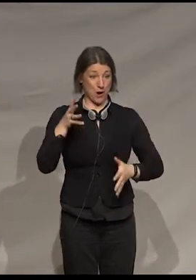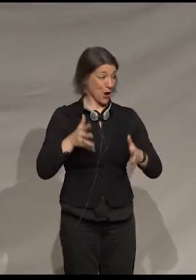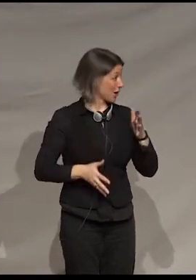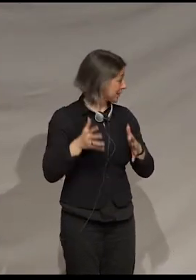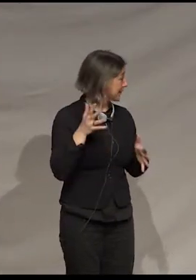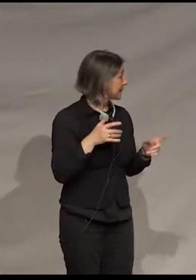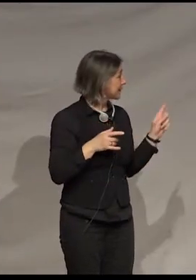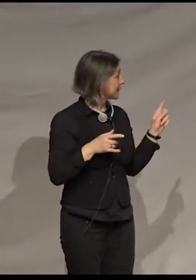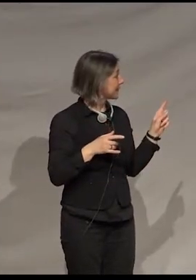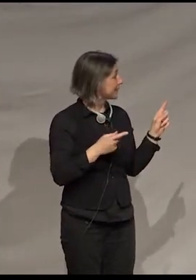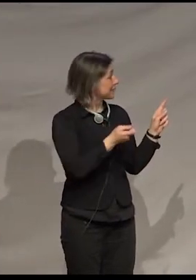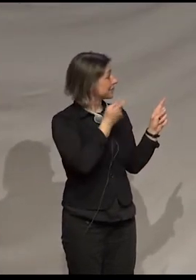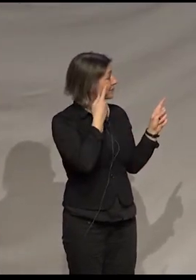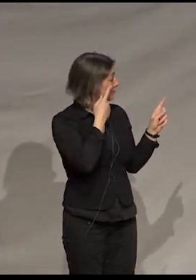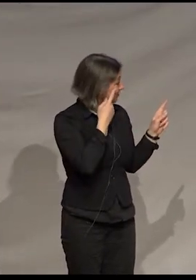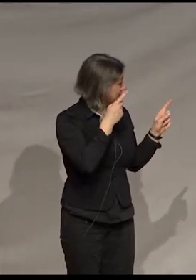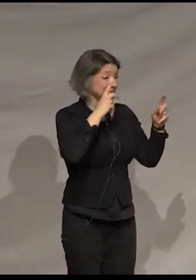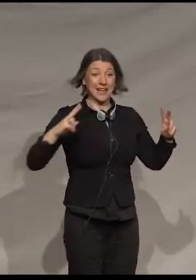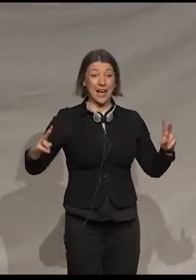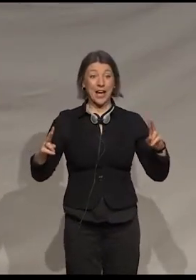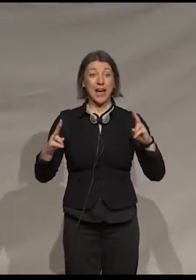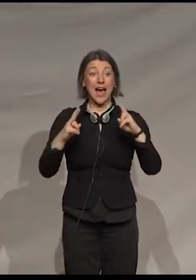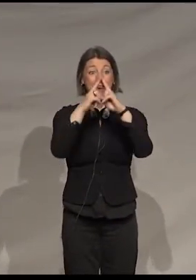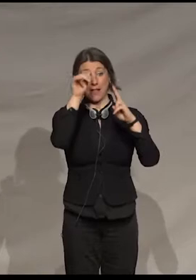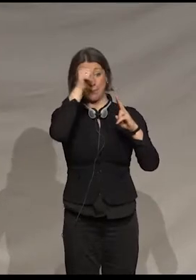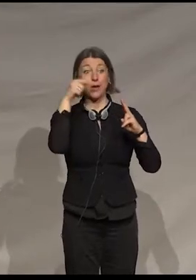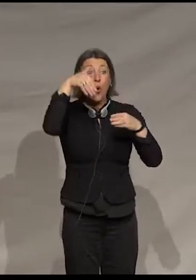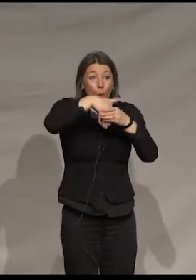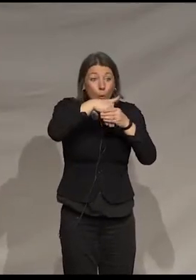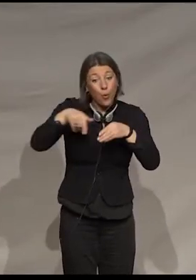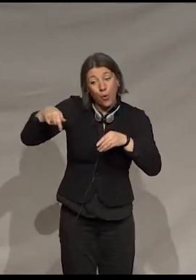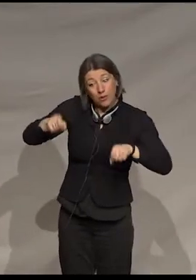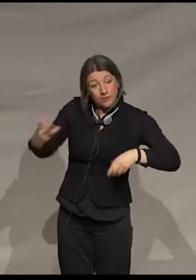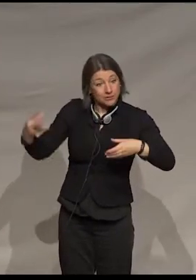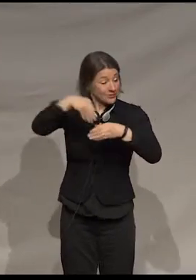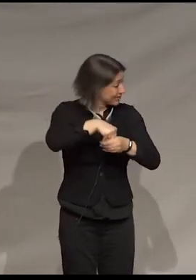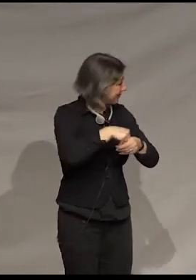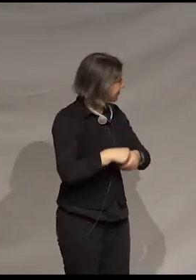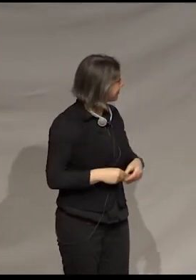Eiffel, Jirka Jambor, prosím, jestli můžete potleskem přivítejte Jirku.